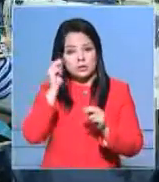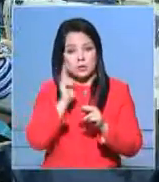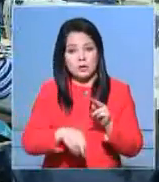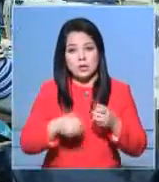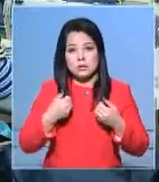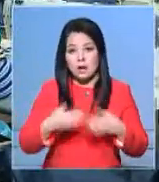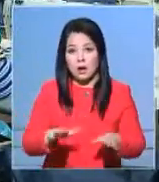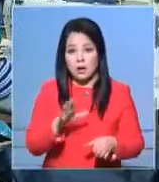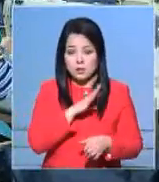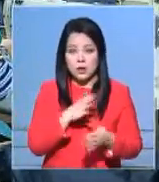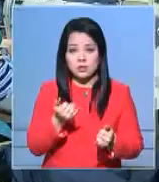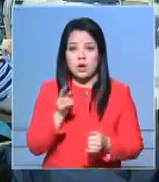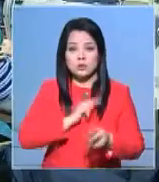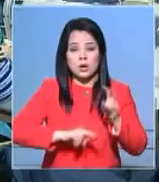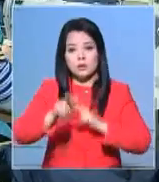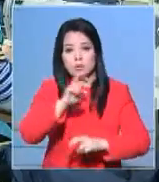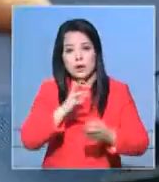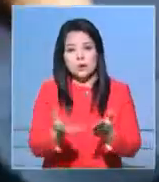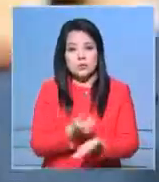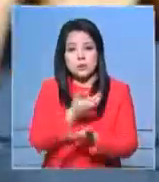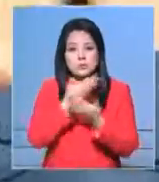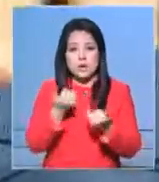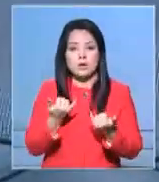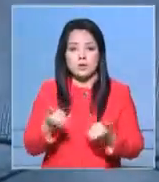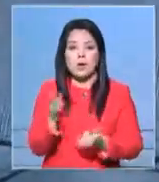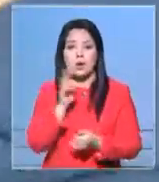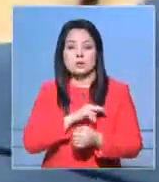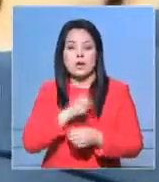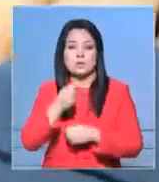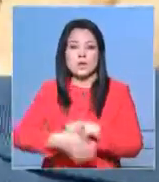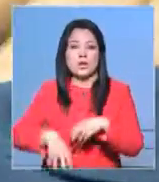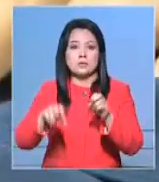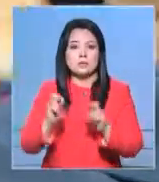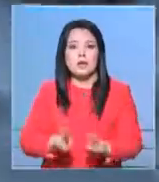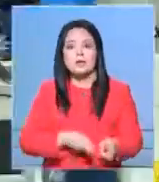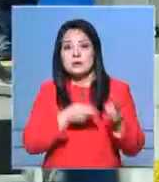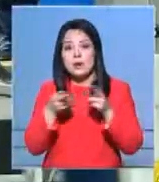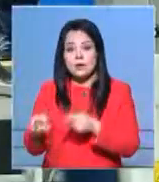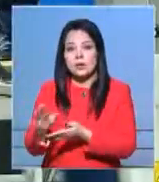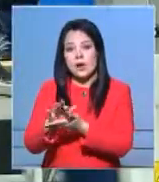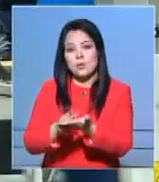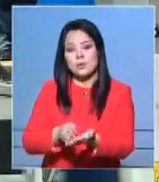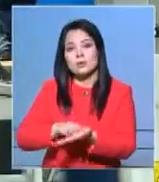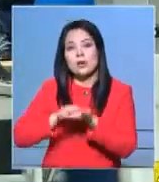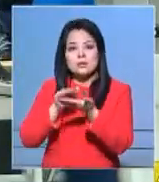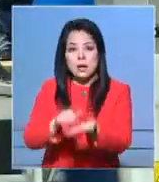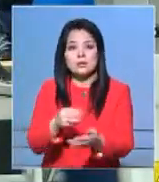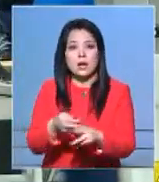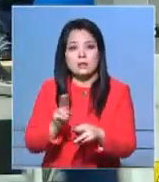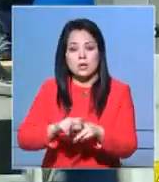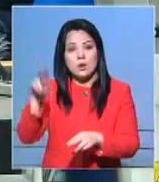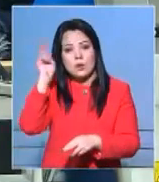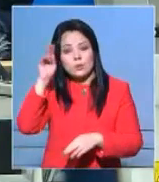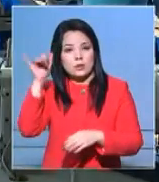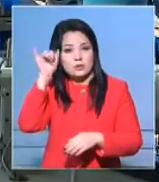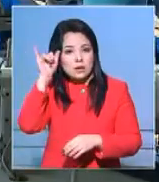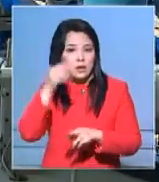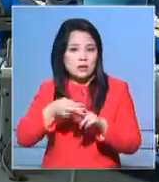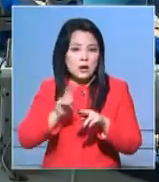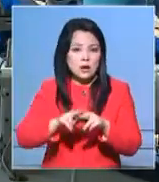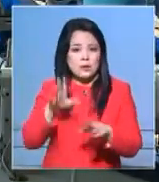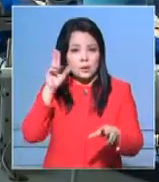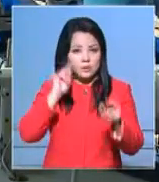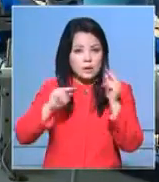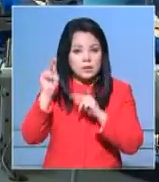алмаған соң жұмыспен қамту орталығына келіп өтініш білдірген. Өз бетімен тігіншілікті игерген нәзік жанды аз уақыт ішінде 10